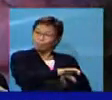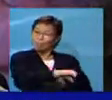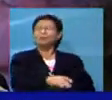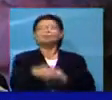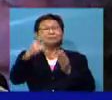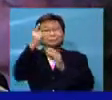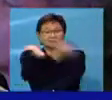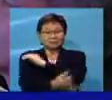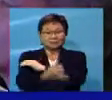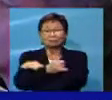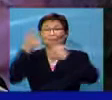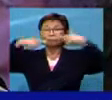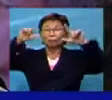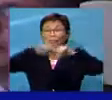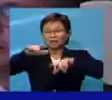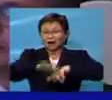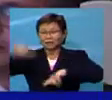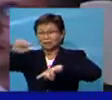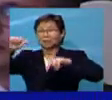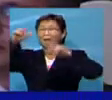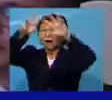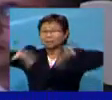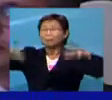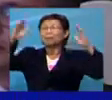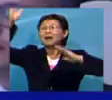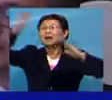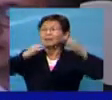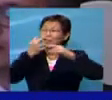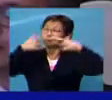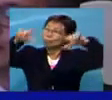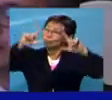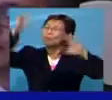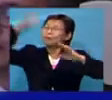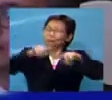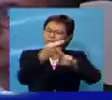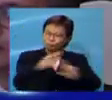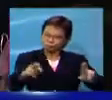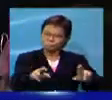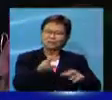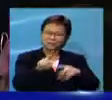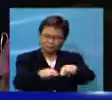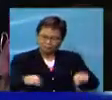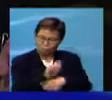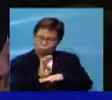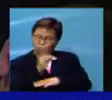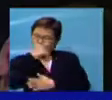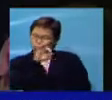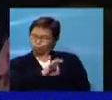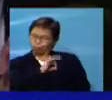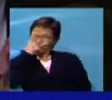sebagai sebuah negara terkemuka di rantau ASEAN Malaysia menyediakan lokasi perniagaan yang menguntungkan untuk